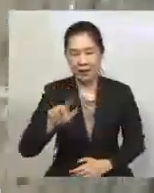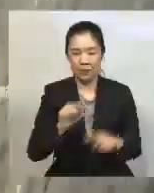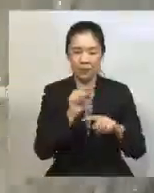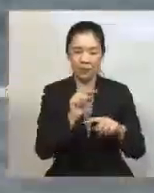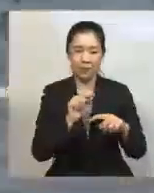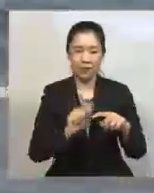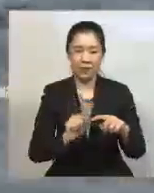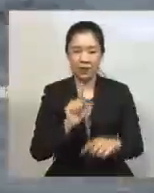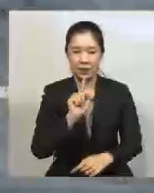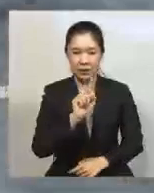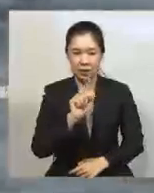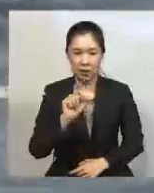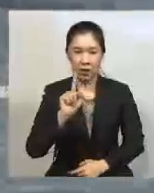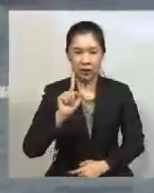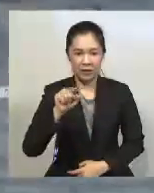ดเป็นร้อยละ